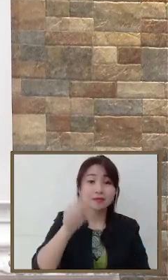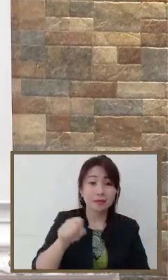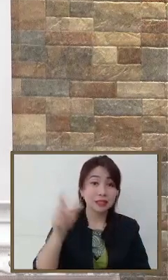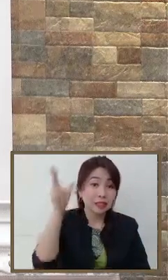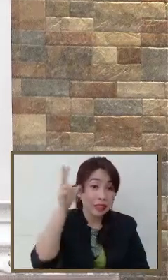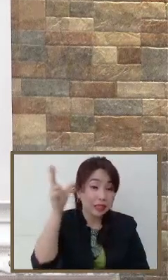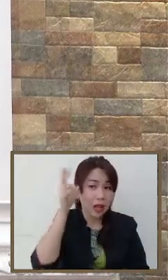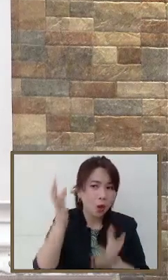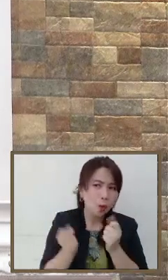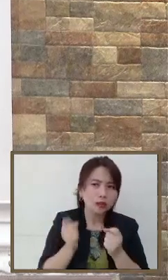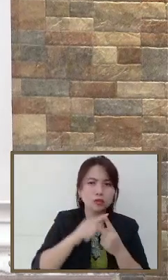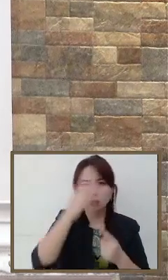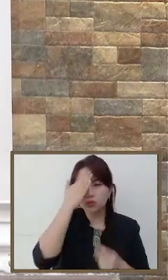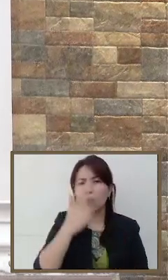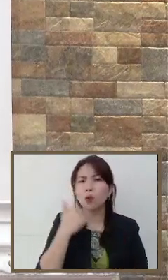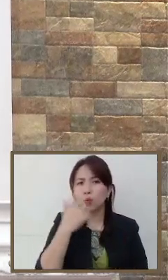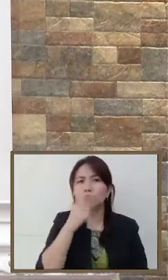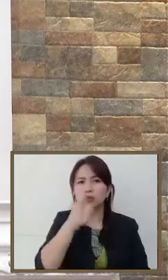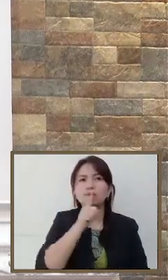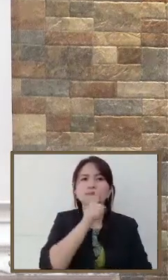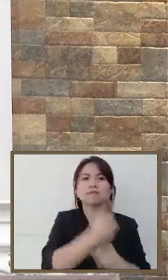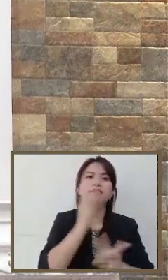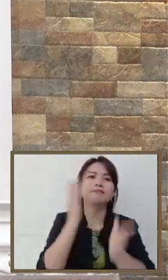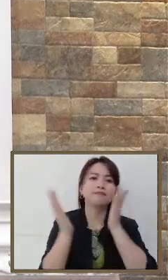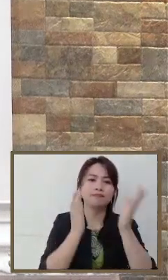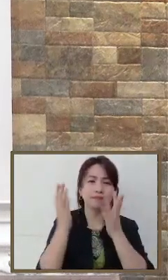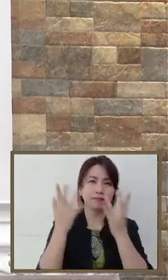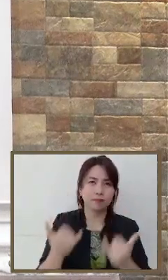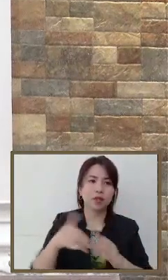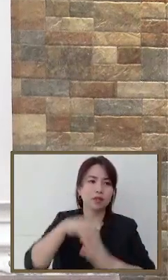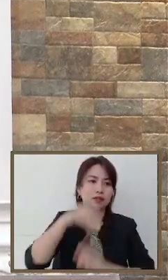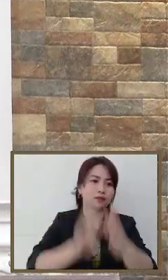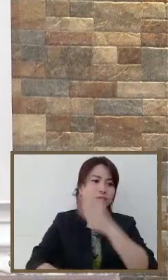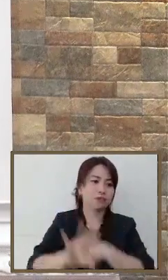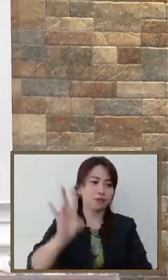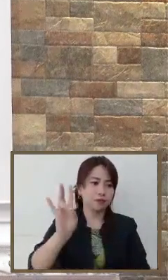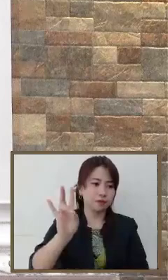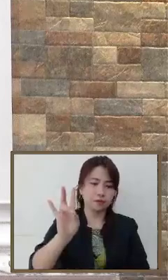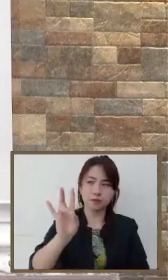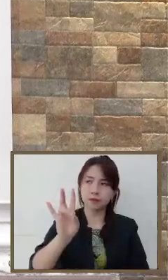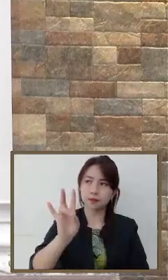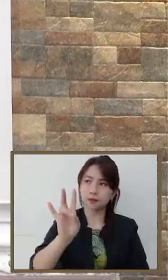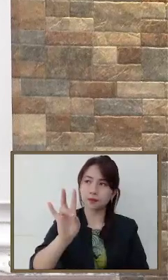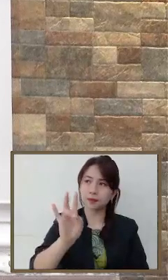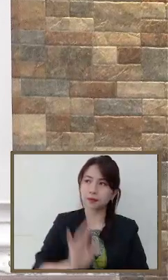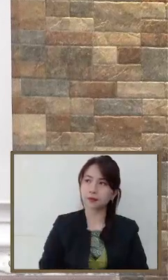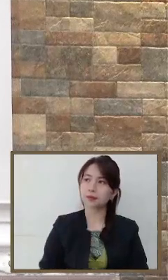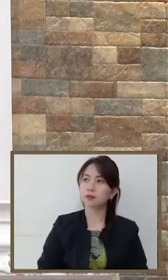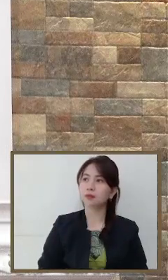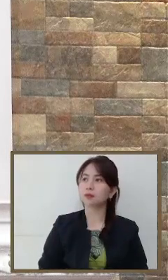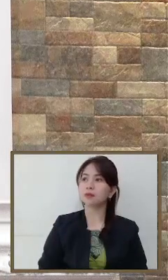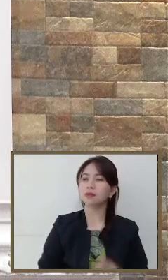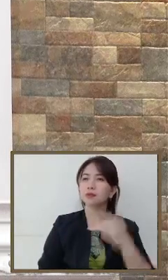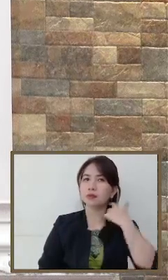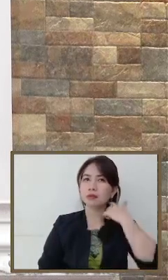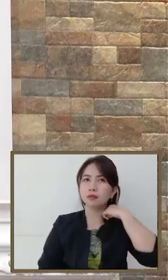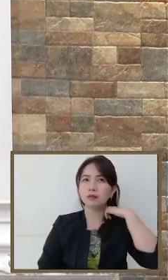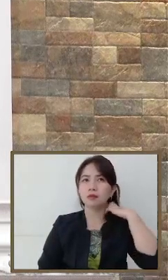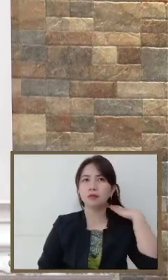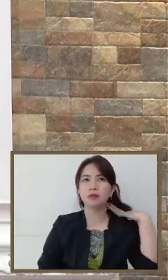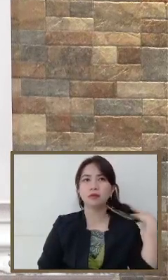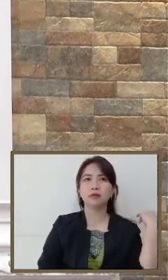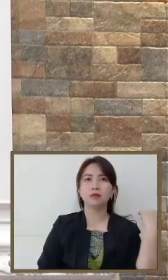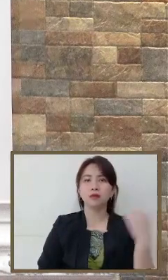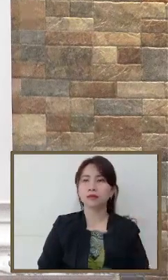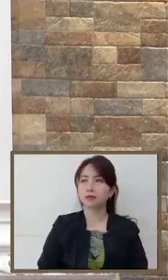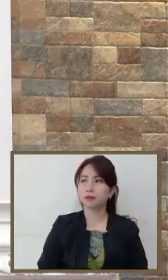kung kanino ka naglilingkod at makikita po natin in verse number 7 and It came to pass After this things that his Master's